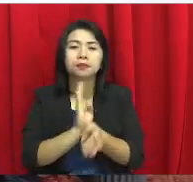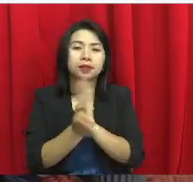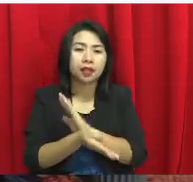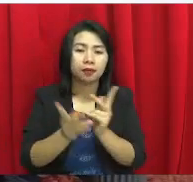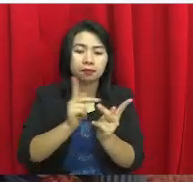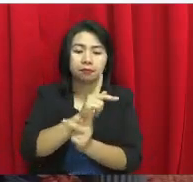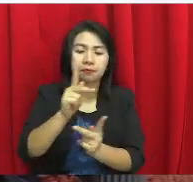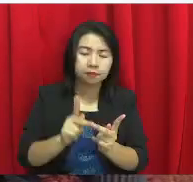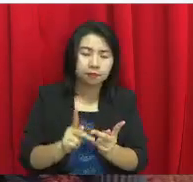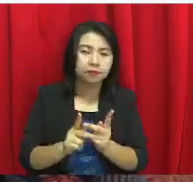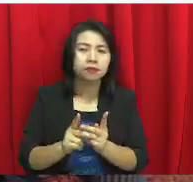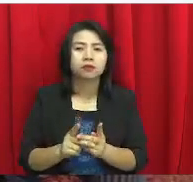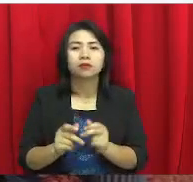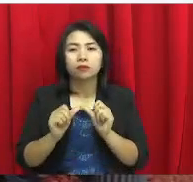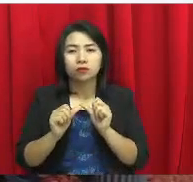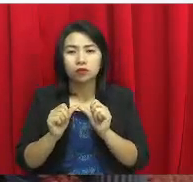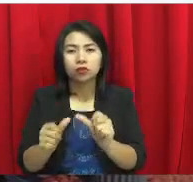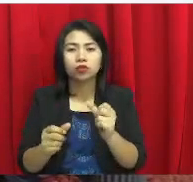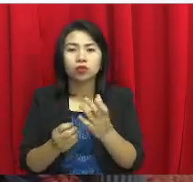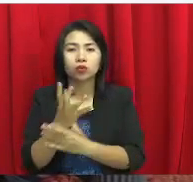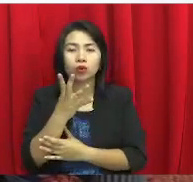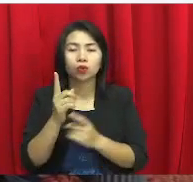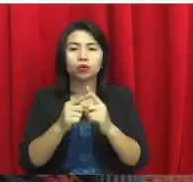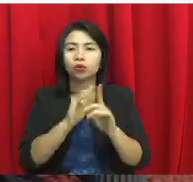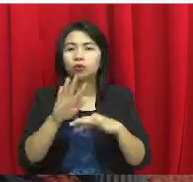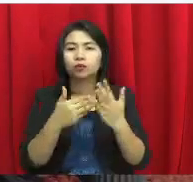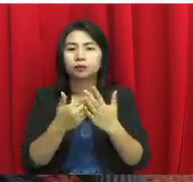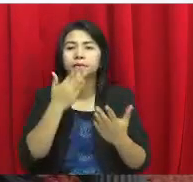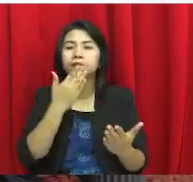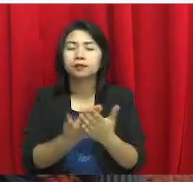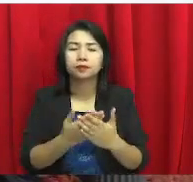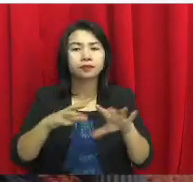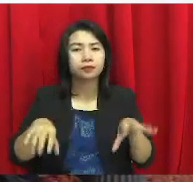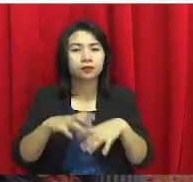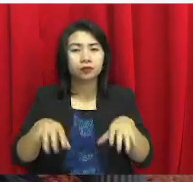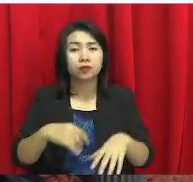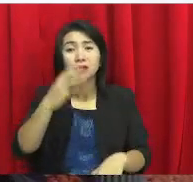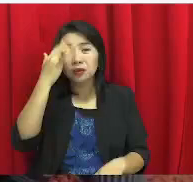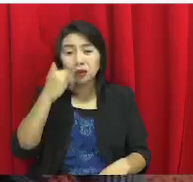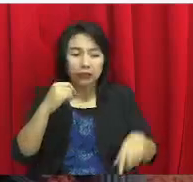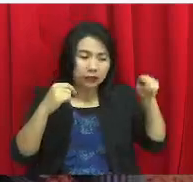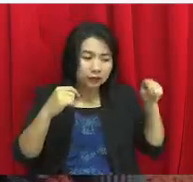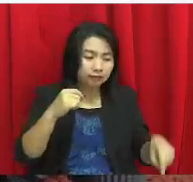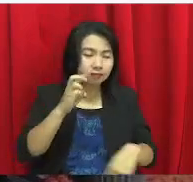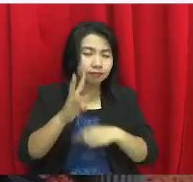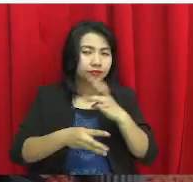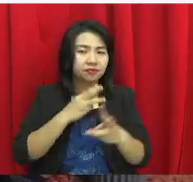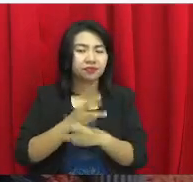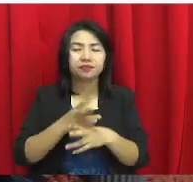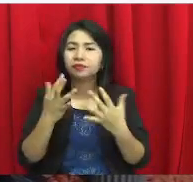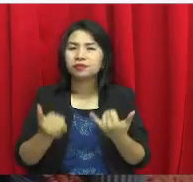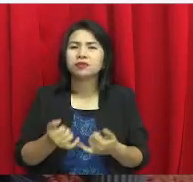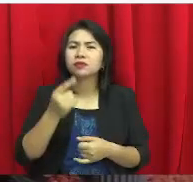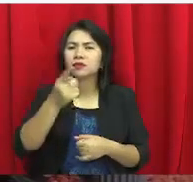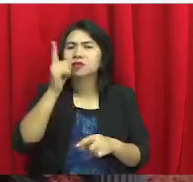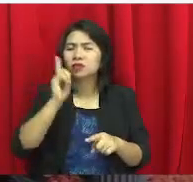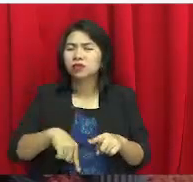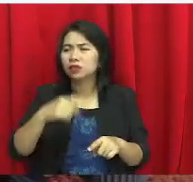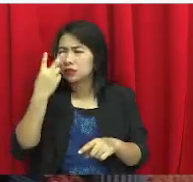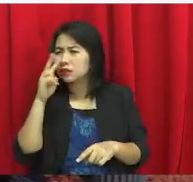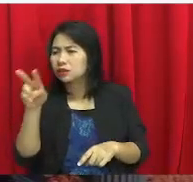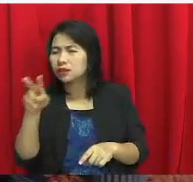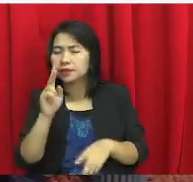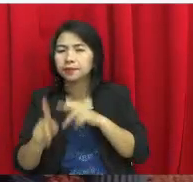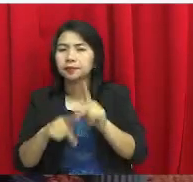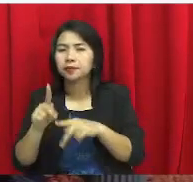truly furnished unto all good works. Why is it, Sir Maki, sa mundo ngayon, hindi natin makikita that